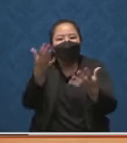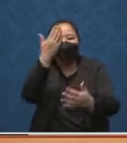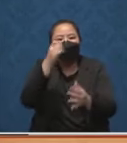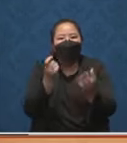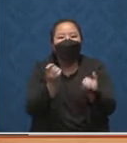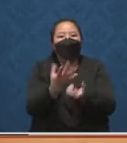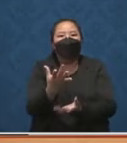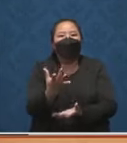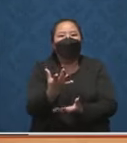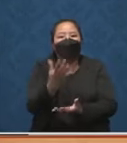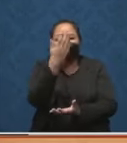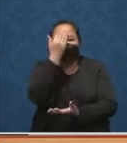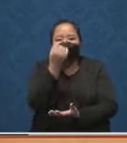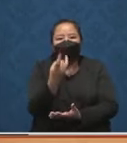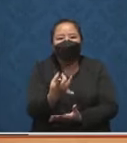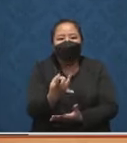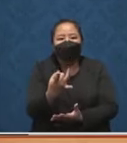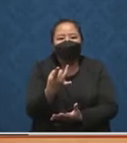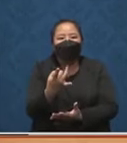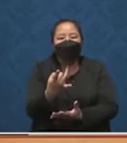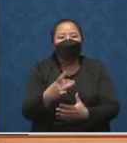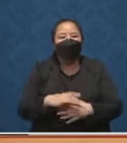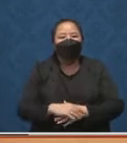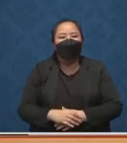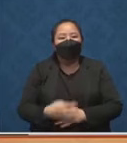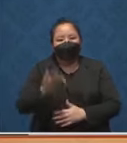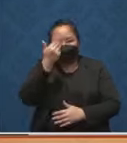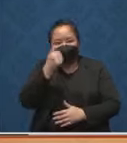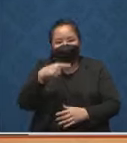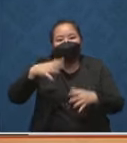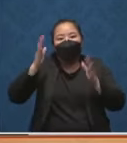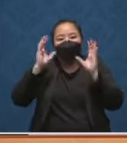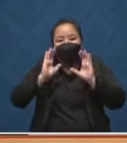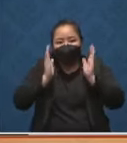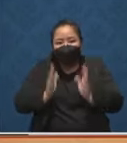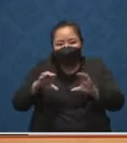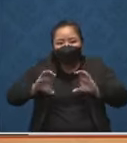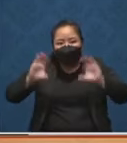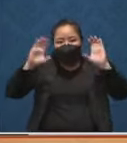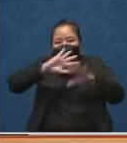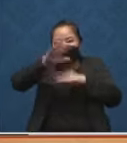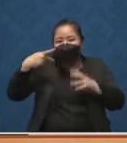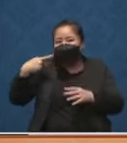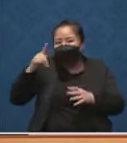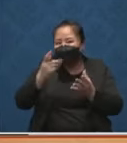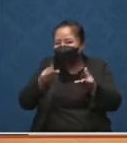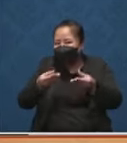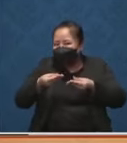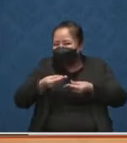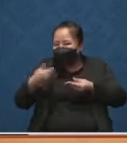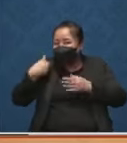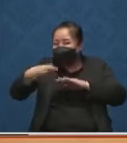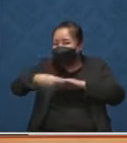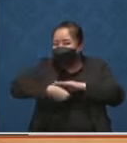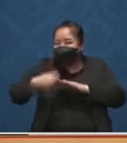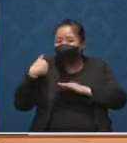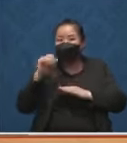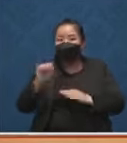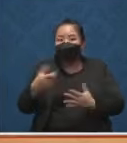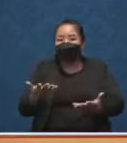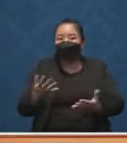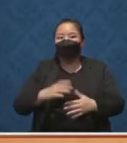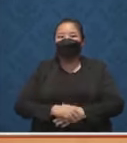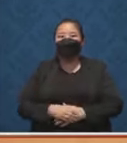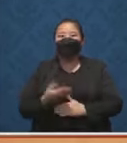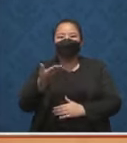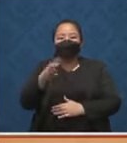ราะท่านหรือว่าคนในรัฐบาลเนี่ยได้ประโยชน์จากการควบรวมในครั้งนี้เช่นกันขอบคุณค่ะ ครับขอเชิญรัฐมนต